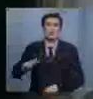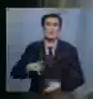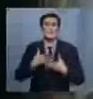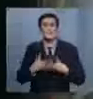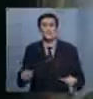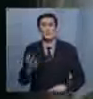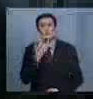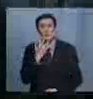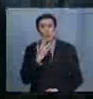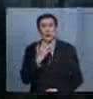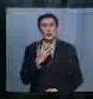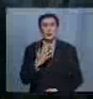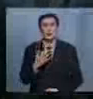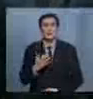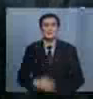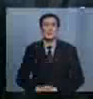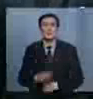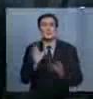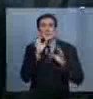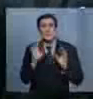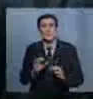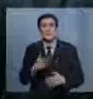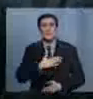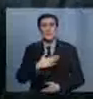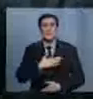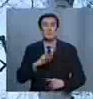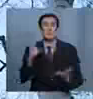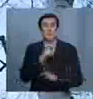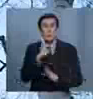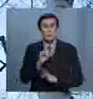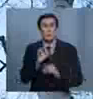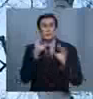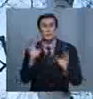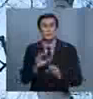тепла, птиц. Берегите природу, берегите птиц!